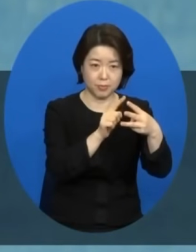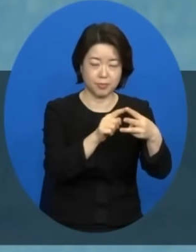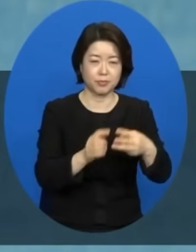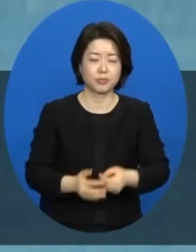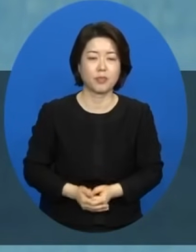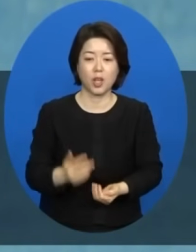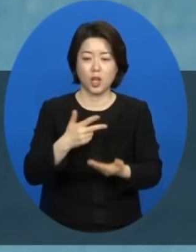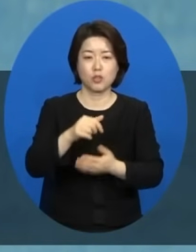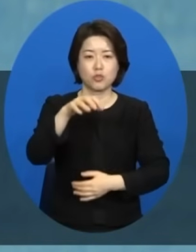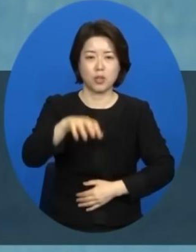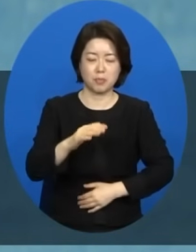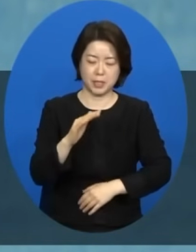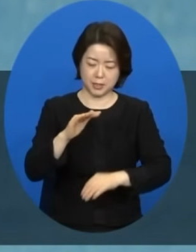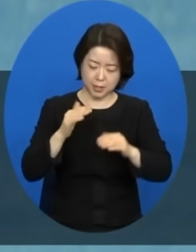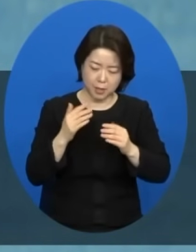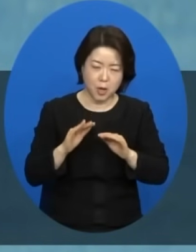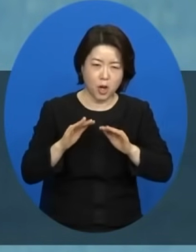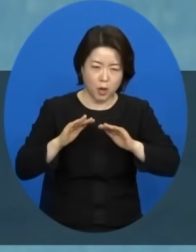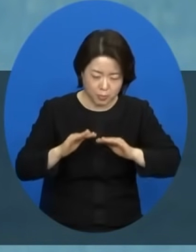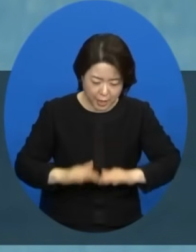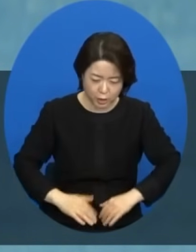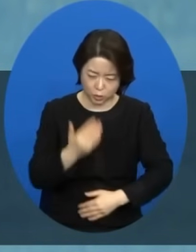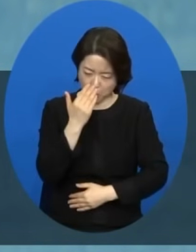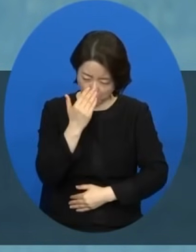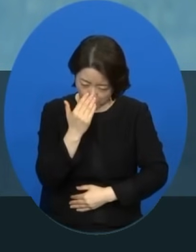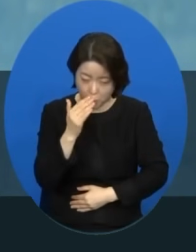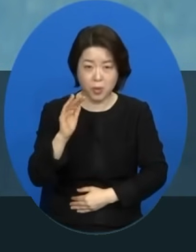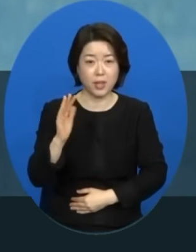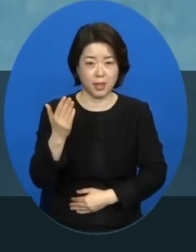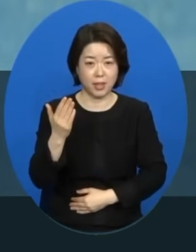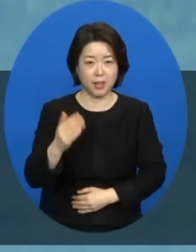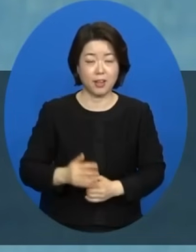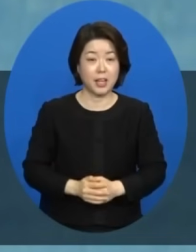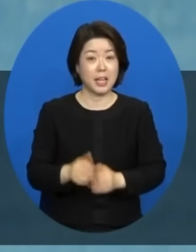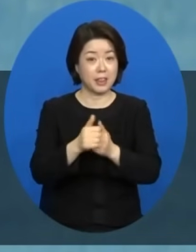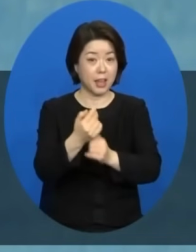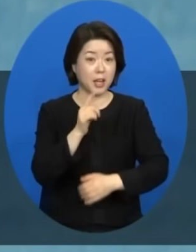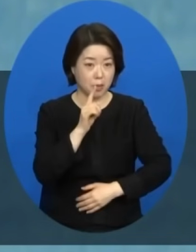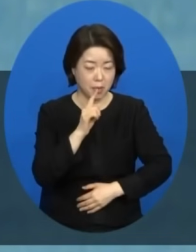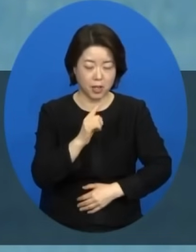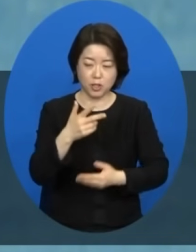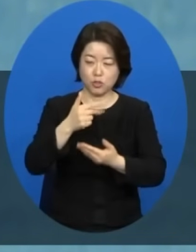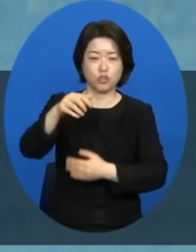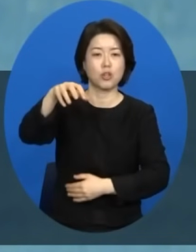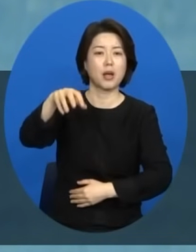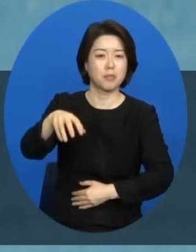주 앞에서 낮추고 겸손해지는 것입니다. 자 따라해 보겠습니다. 주 앞에서